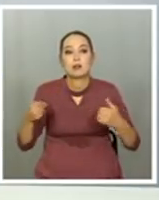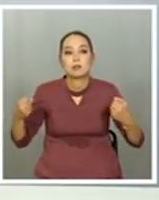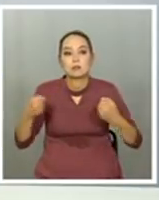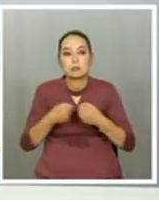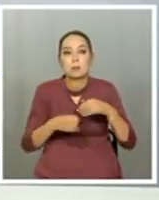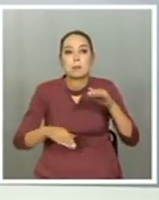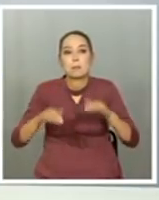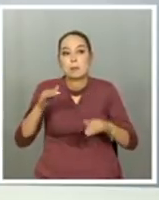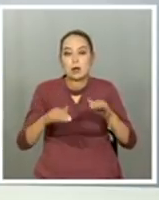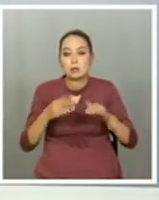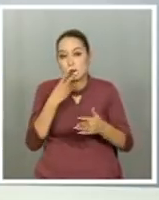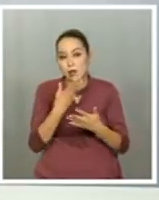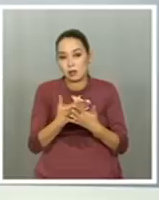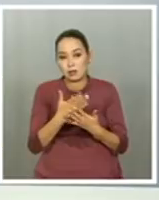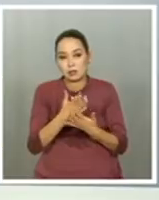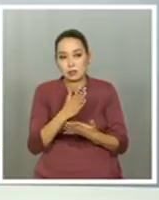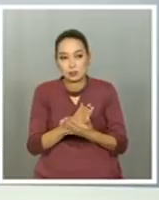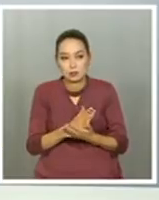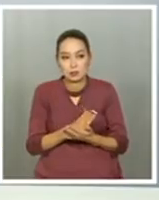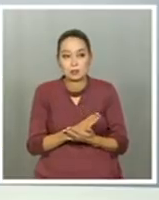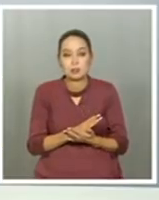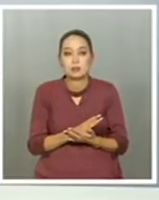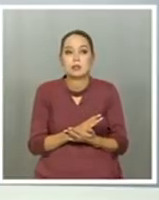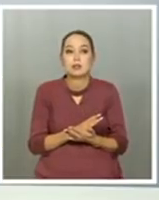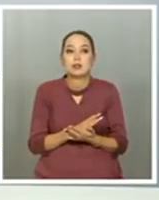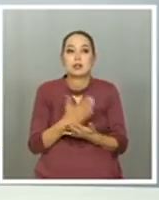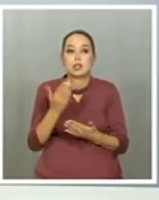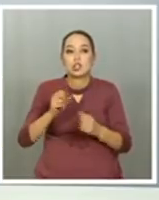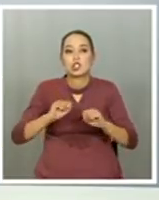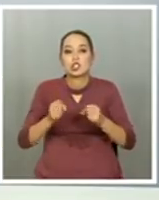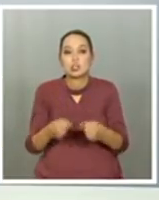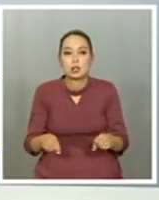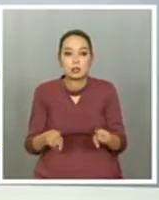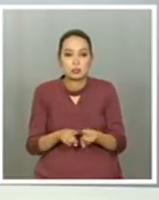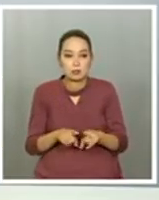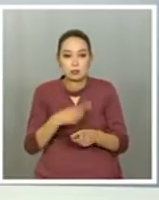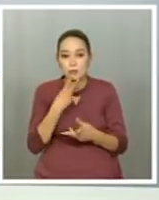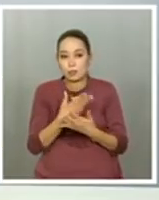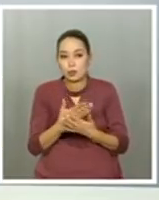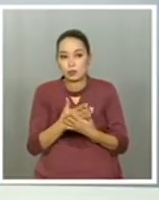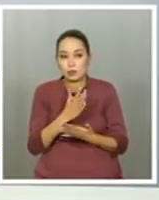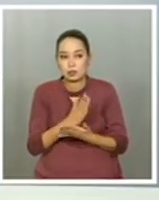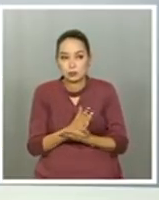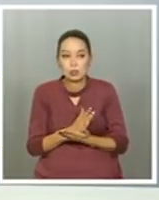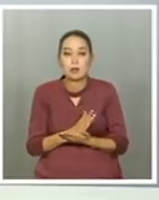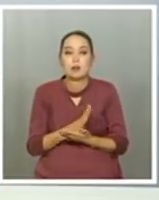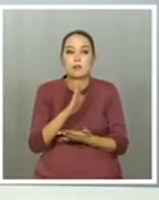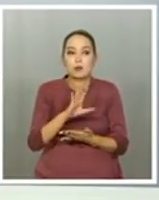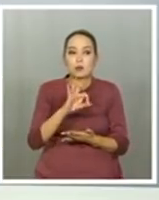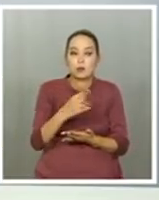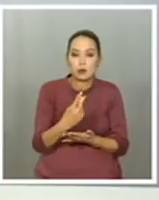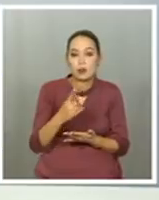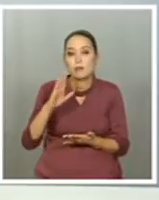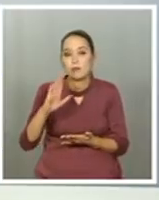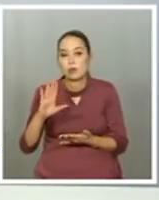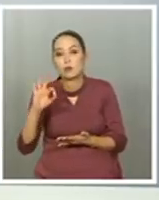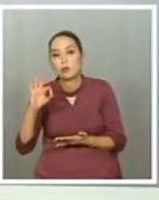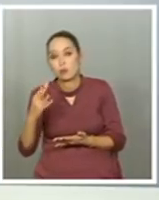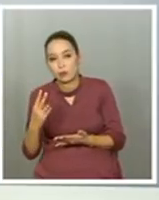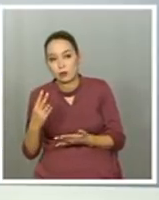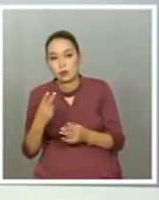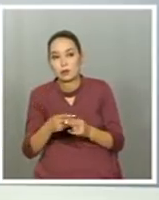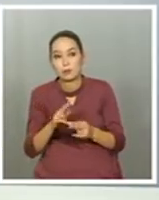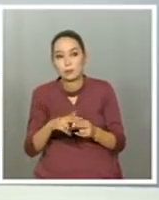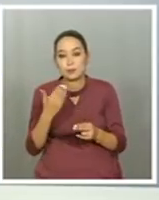массалары көрсетілген. М1, М2. Және олардың жылдамдықтары көрсетіліп отыр. В01 және В02. Одан кейін